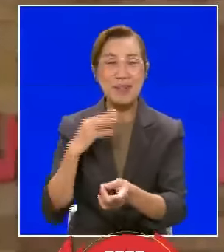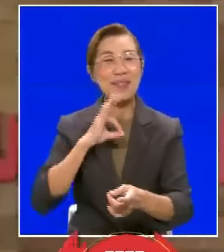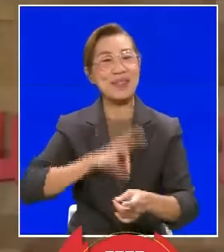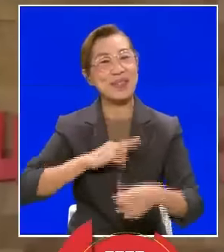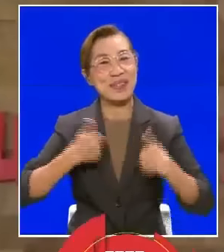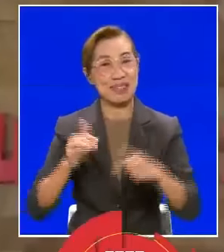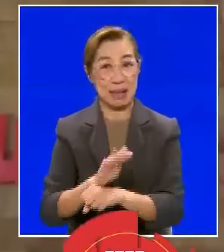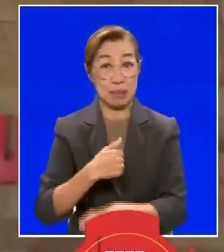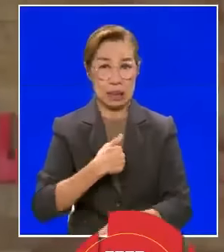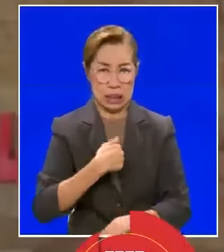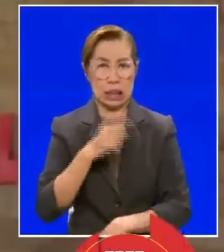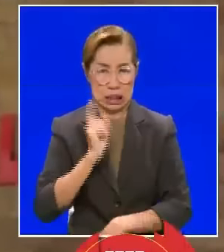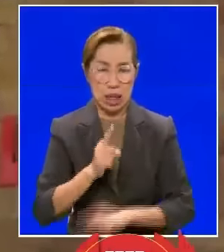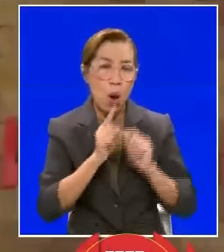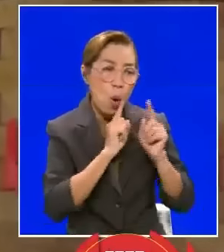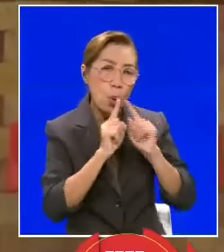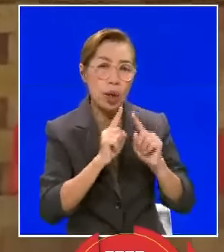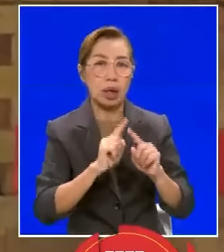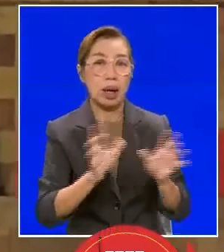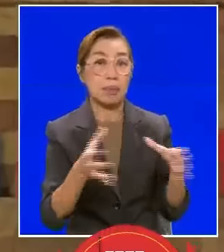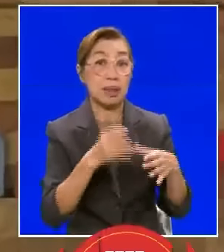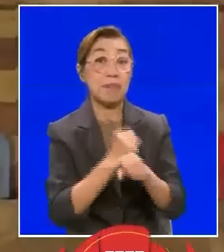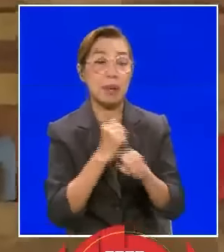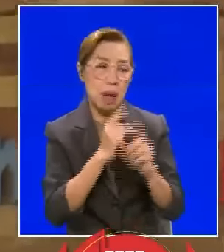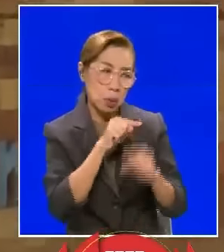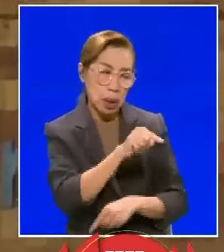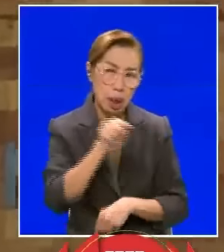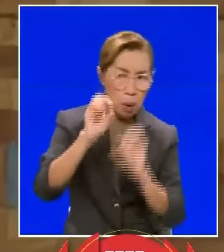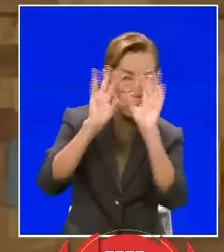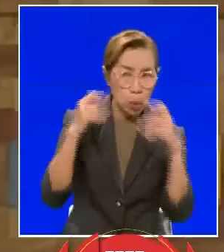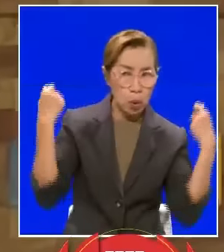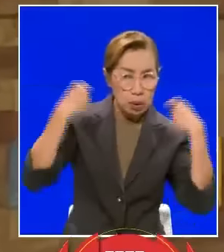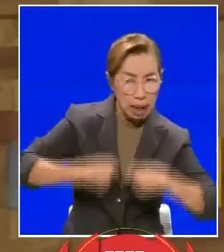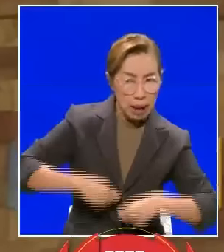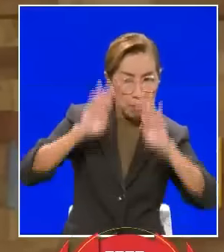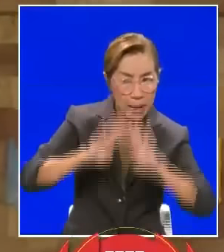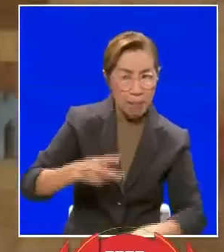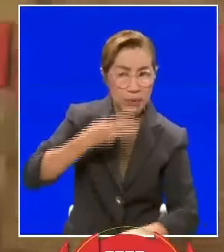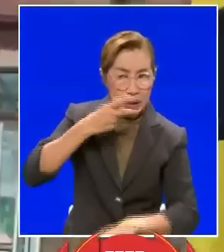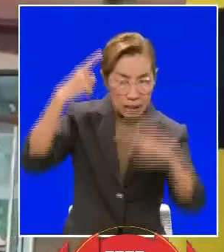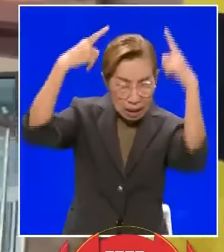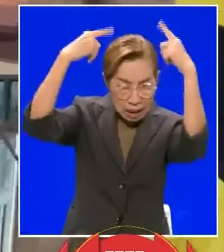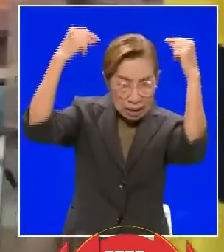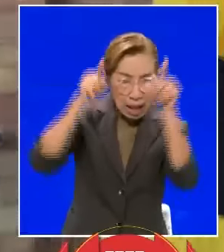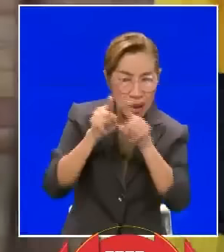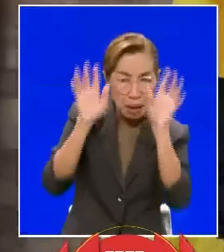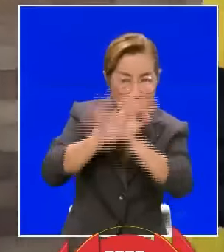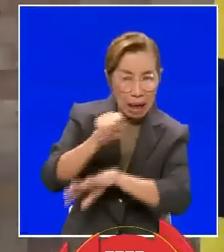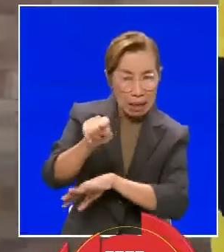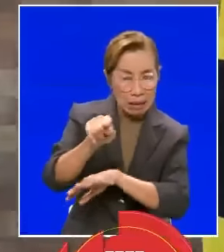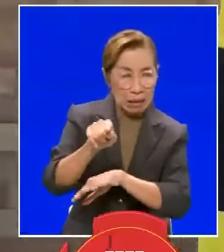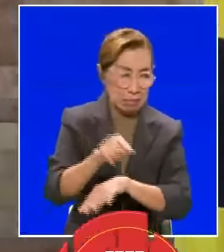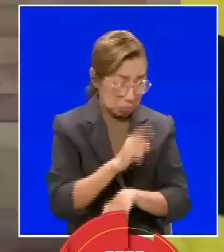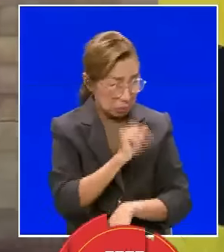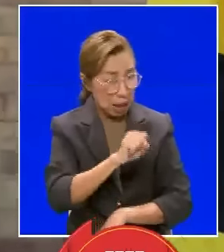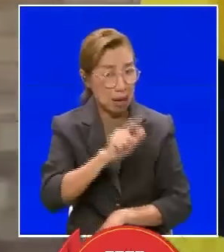าลาบูบูจริงหรือเปล่านะที่มีการแต่งตัวกันแบบนี้เนี่ยน่าจะเป็นการ การปรับใช้กันเหมือนเทเลทับบี้นะคุณ